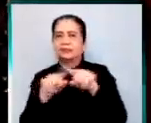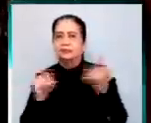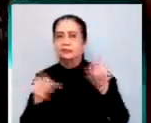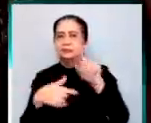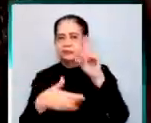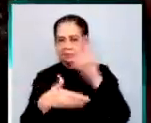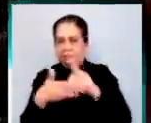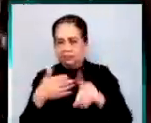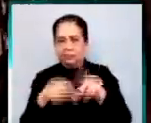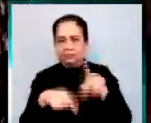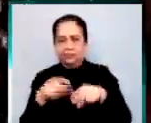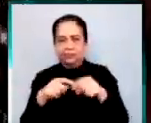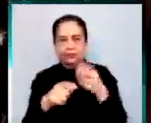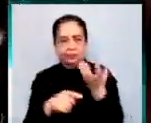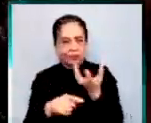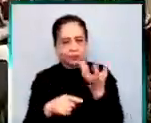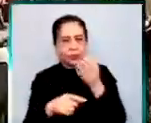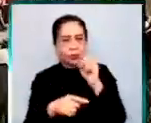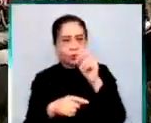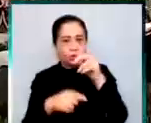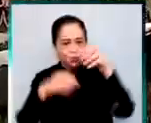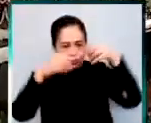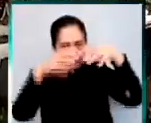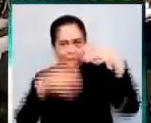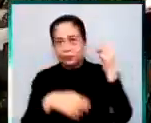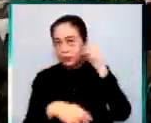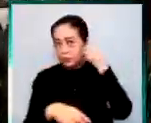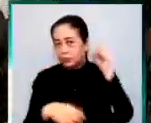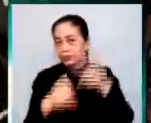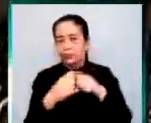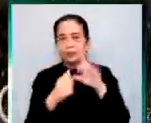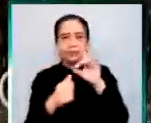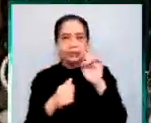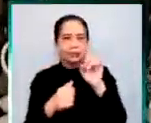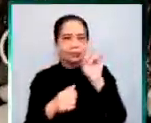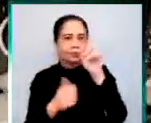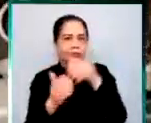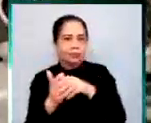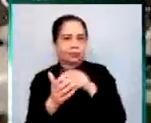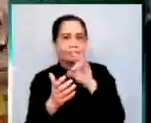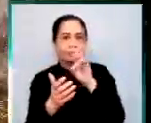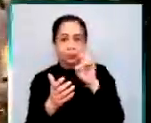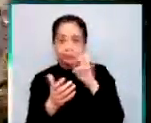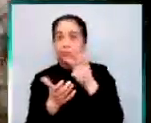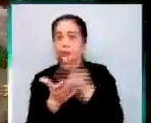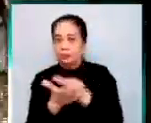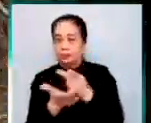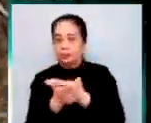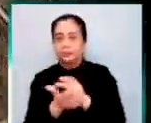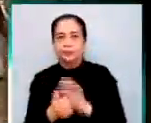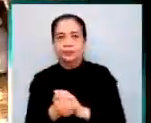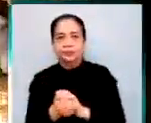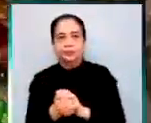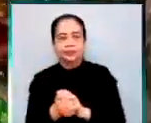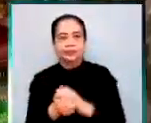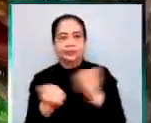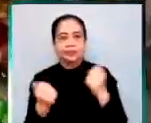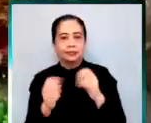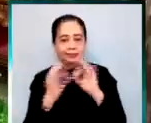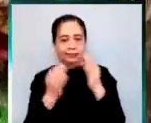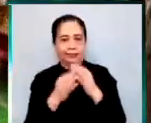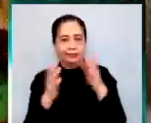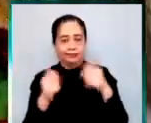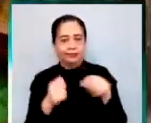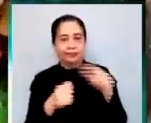snow globes na may sounds and lights pa, 800 to 1,700 pesos. Ang Belen mula 1,000